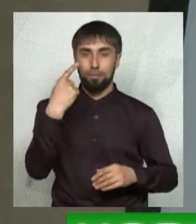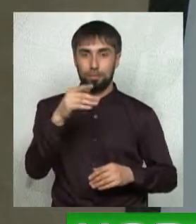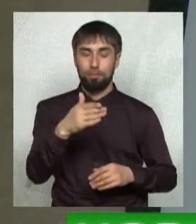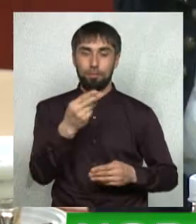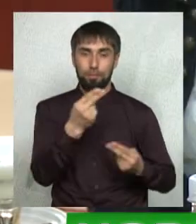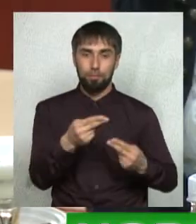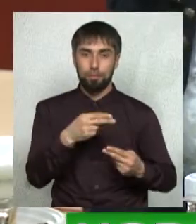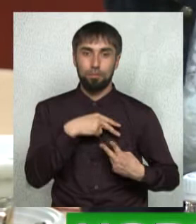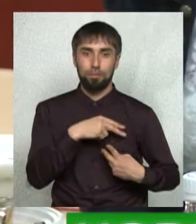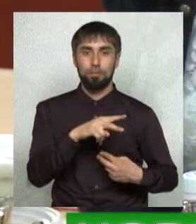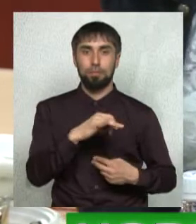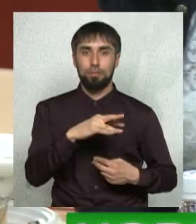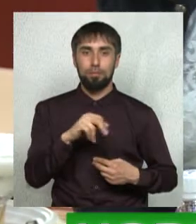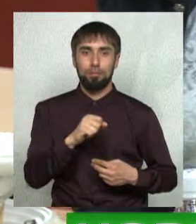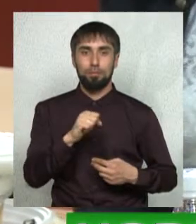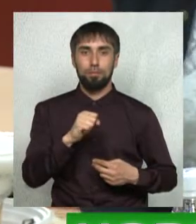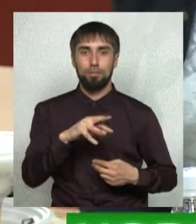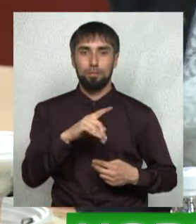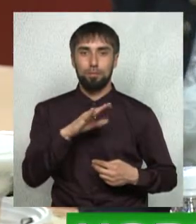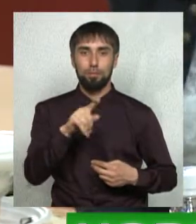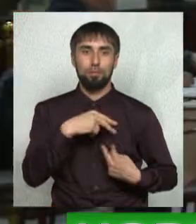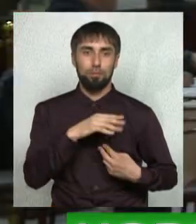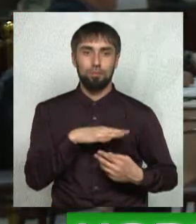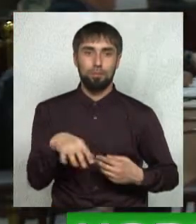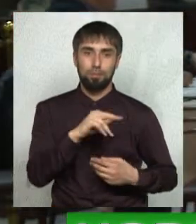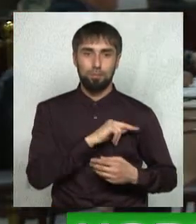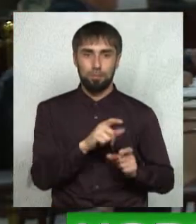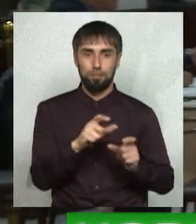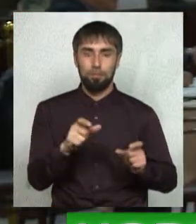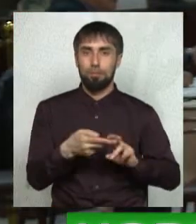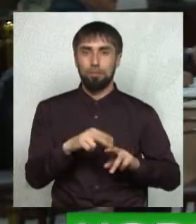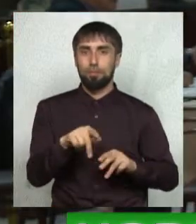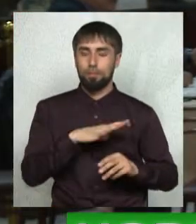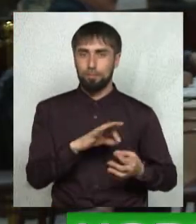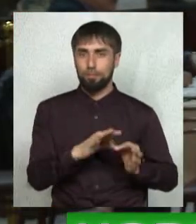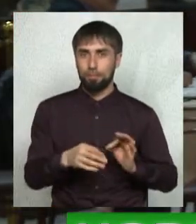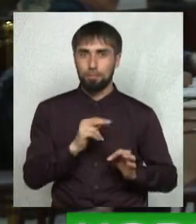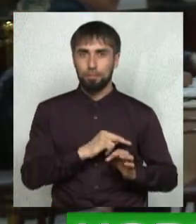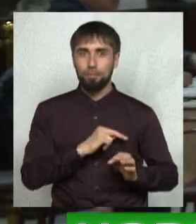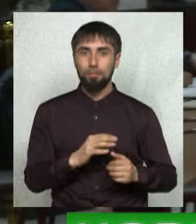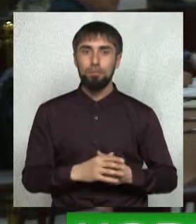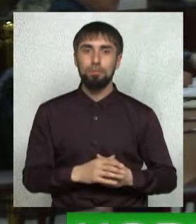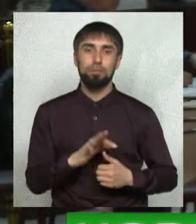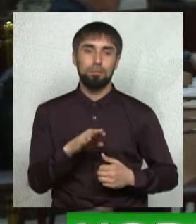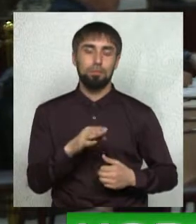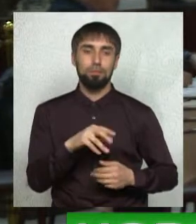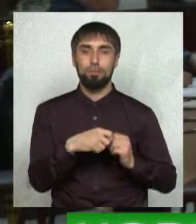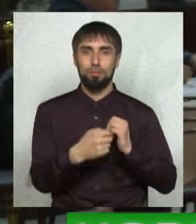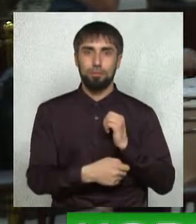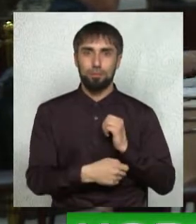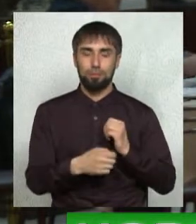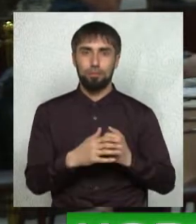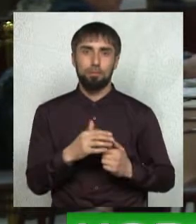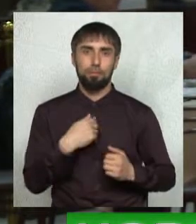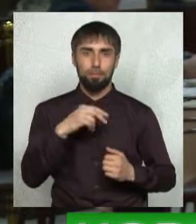труда Лейла Алмазова, над изданием работали всем коллективом. Это, конечно, была очень трудоемкая работа. Вот, материалы, ну,